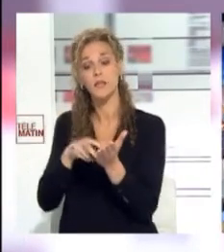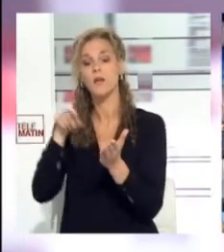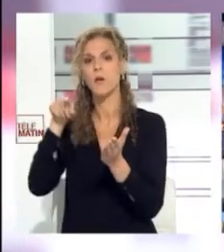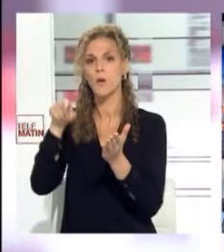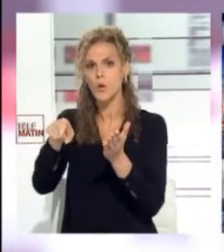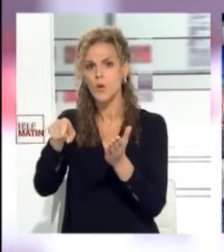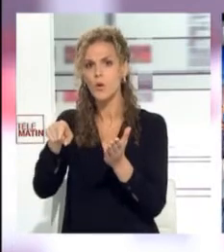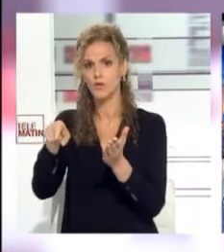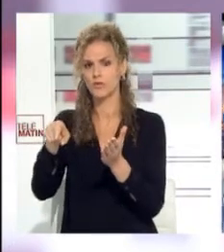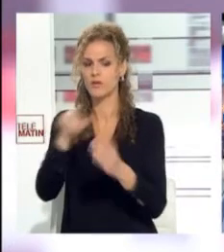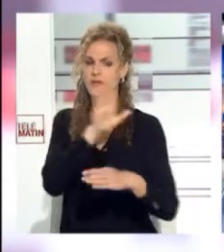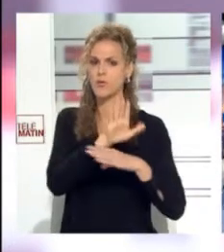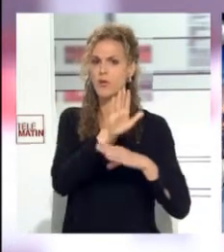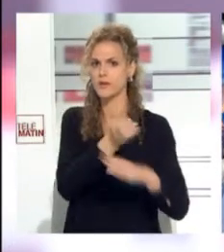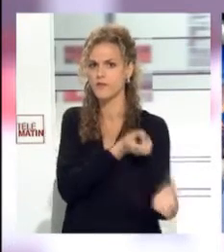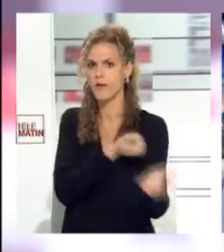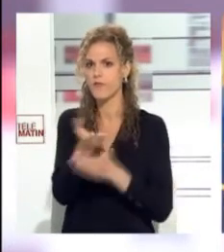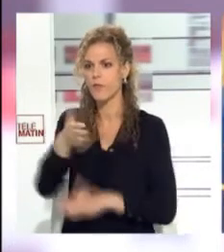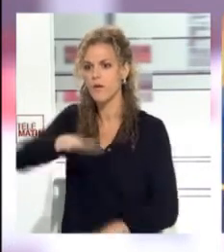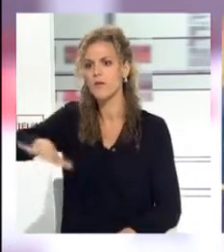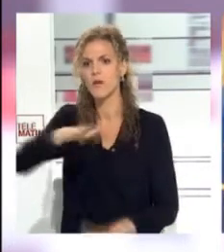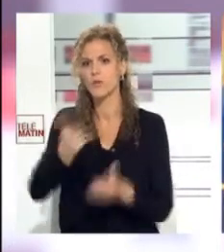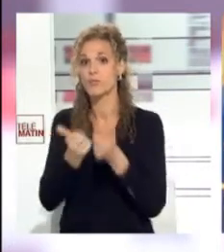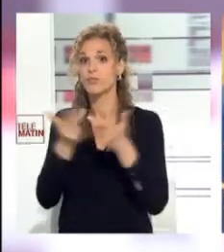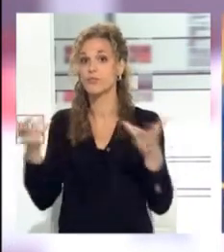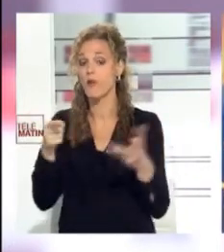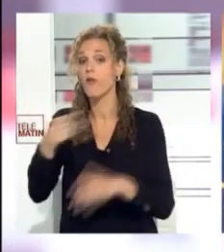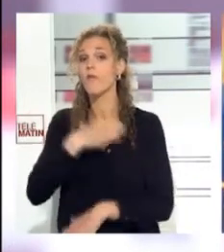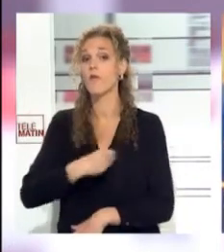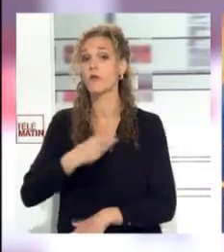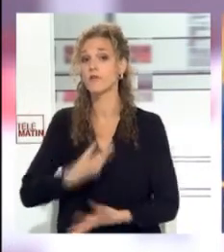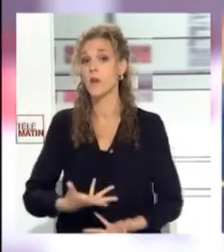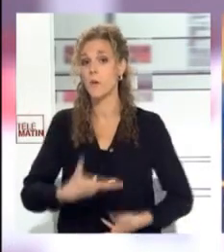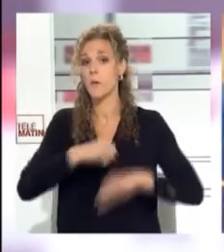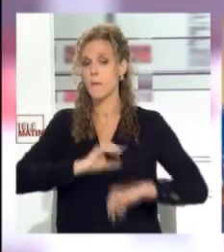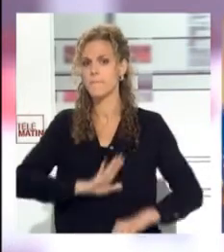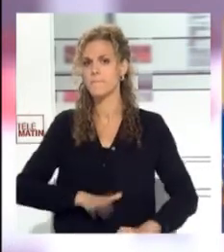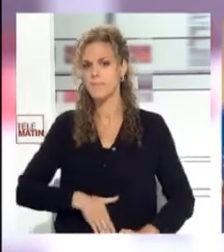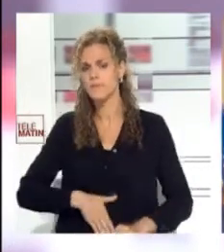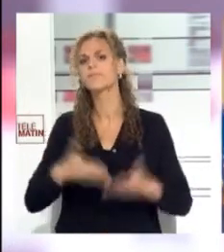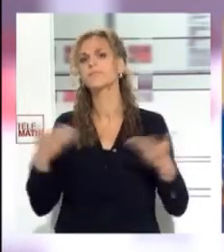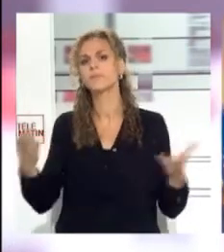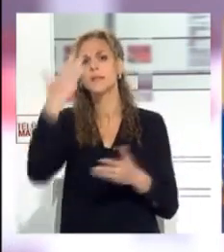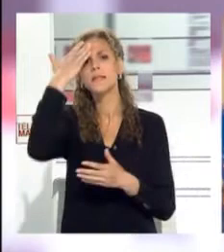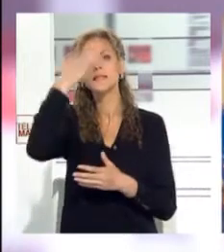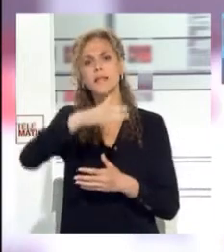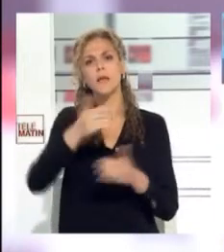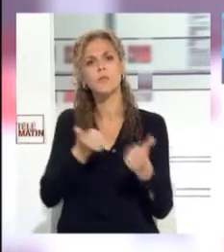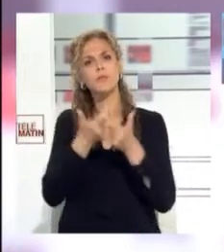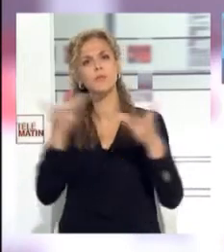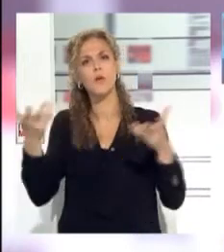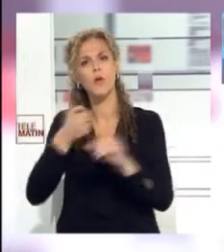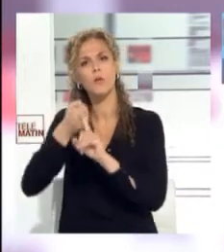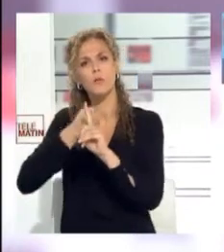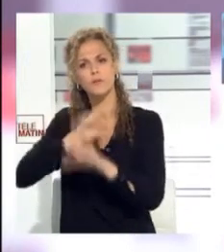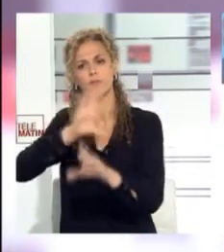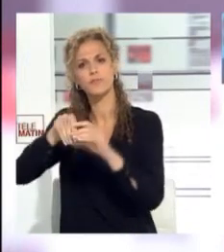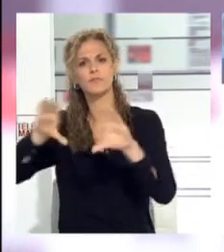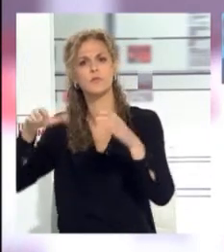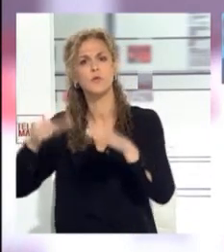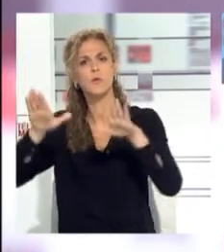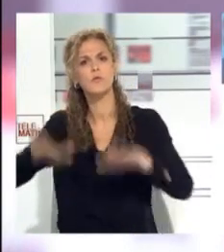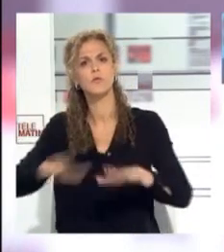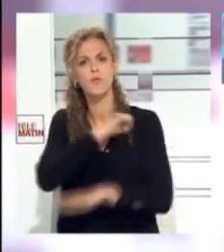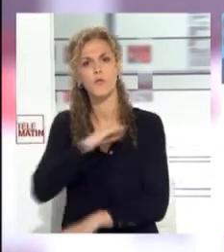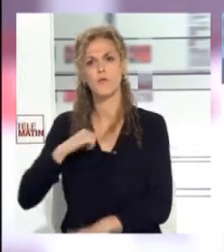journalistes, certains de leurs anciens geôliers parlaient très bien le français. Alors que le nombre de ces combattants volontaires s'est multiplié ces derniers